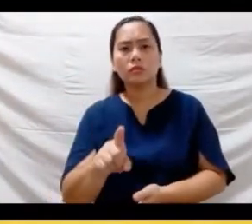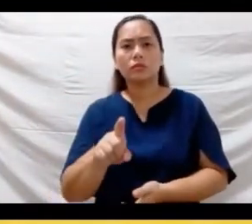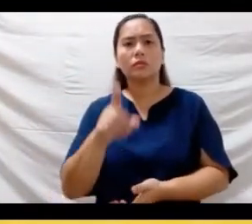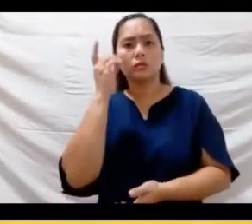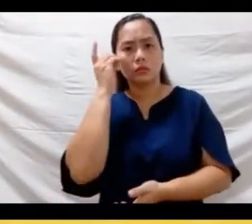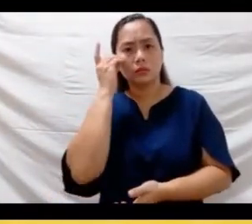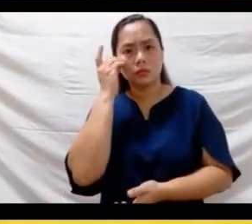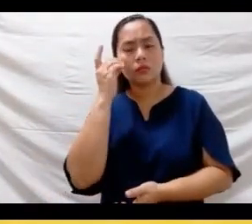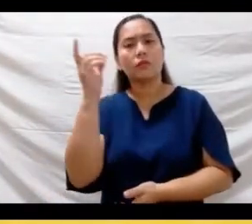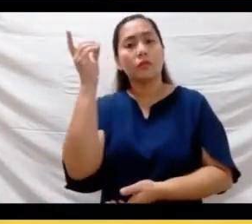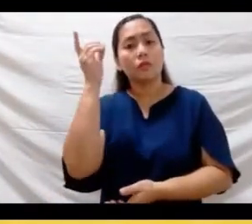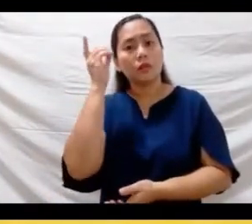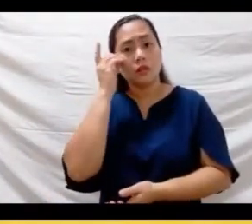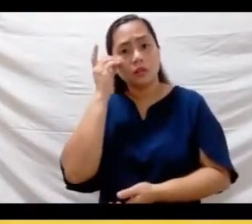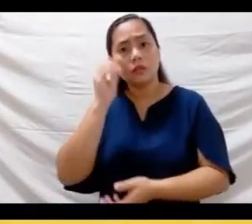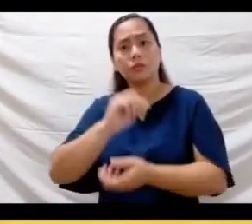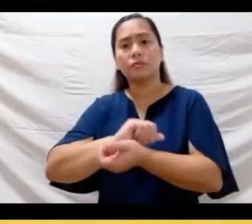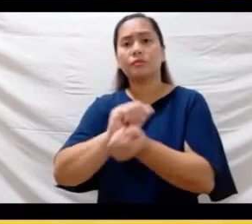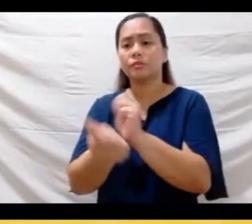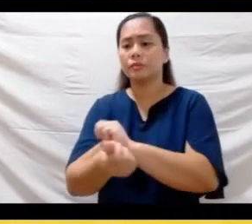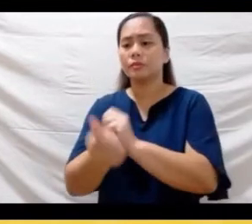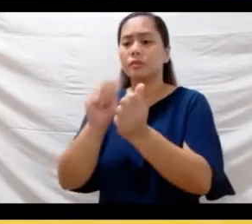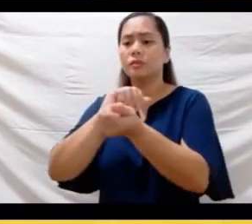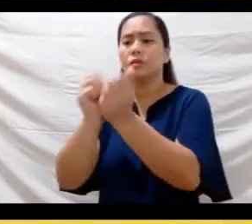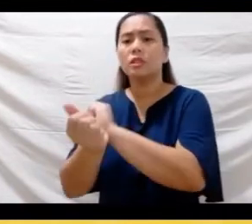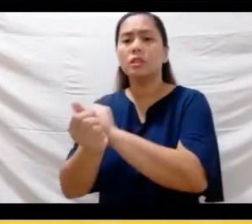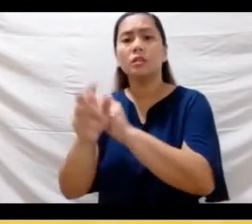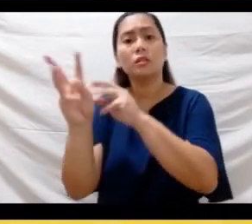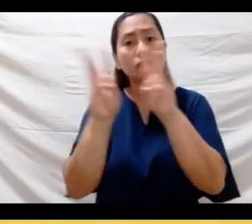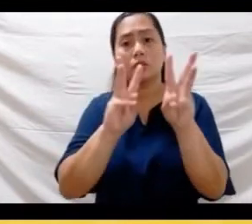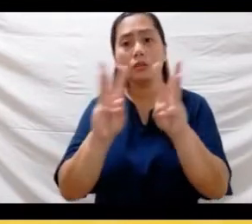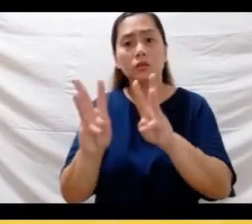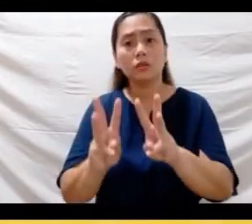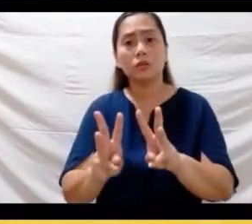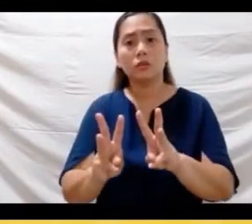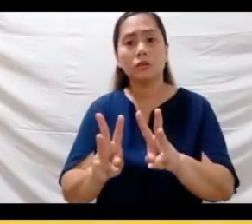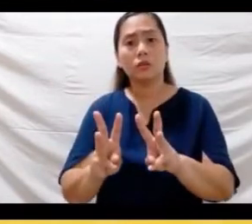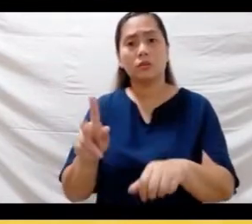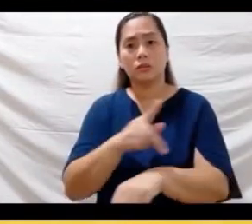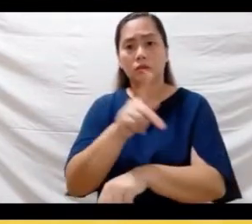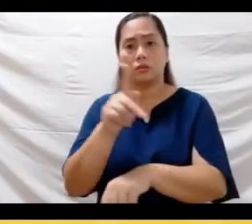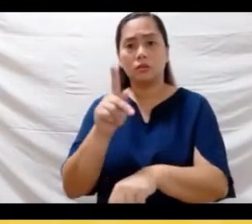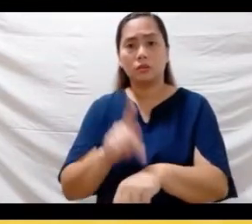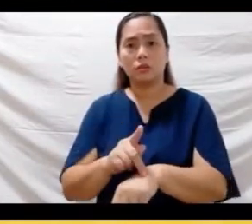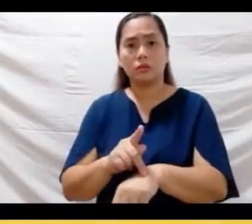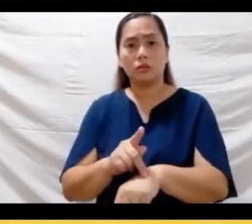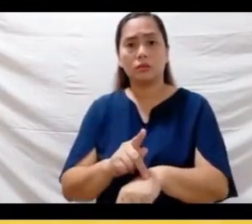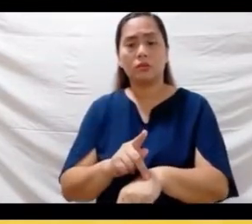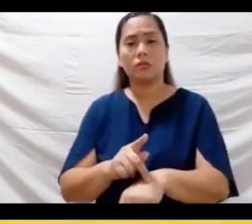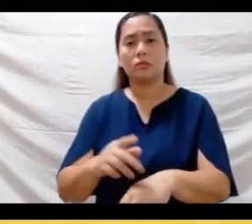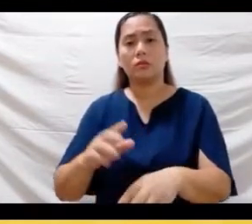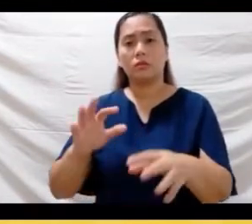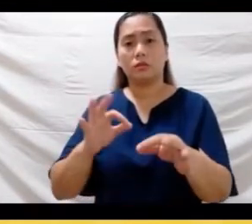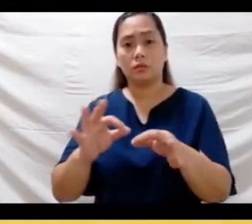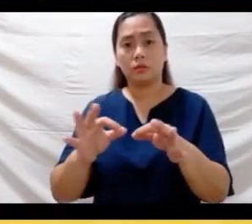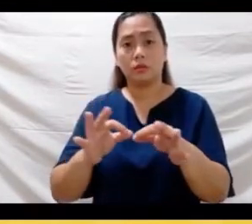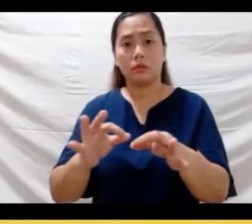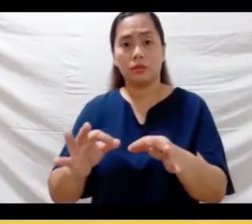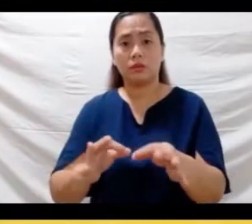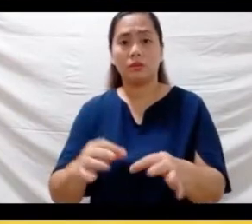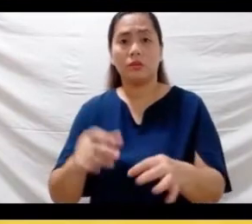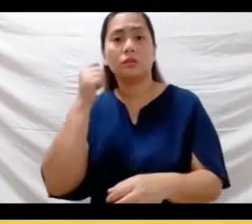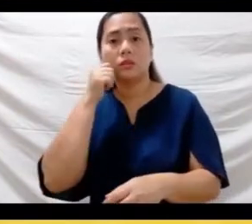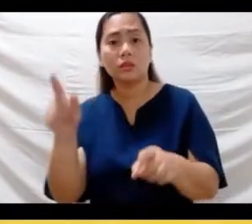Dino, pabago-bagong panahon sa Pilipinas, paliwanag ng kanyang ate. Maraming sanhi